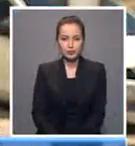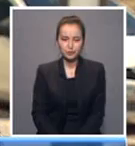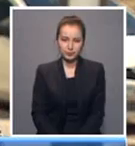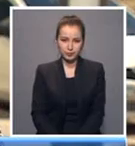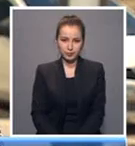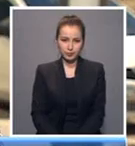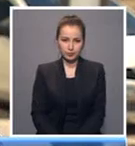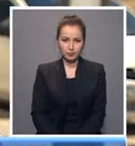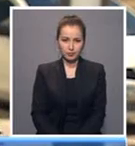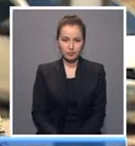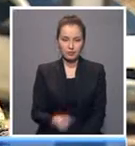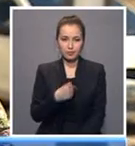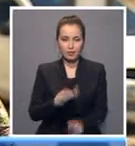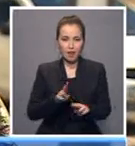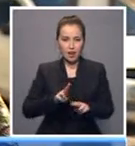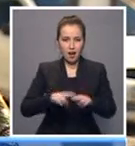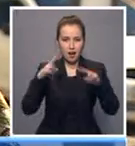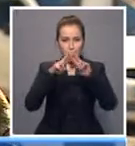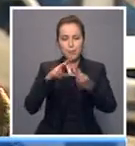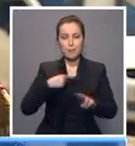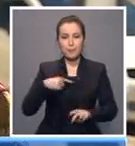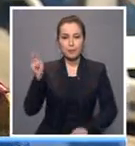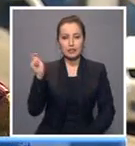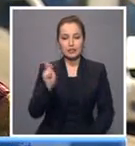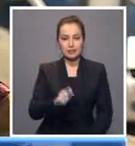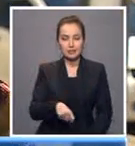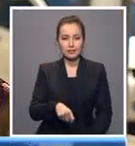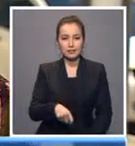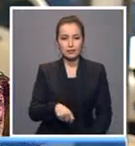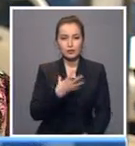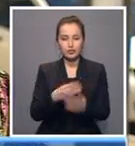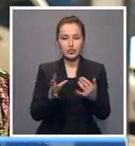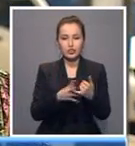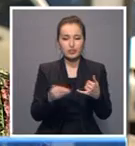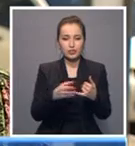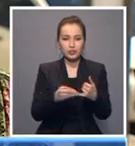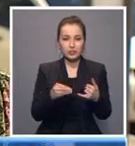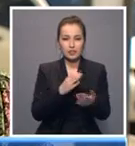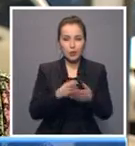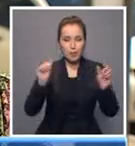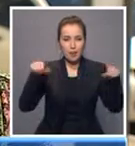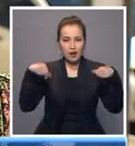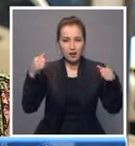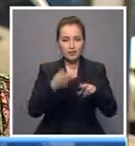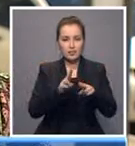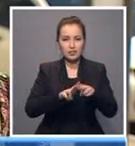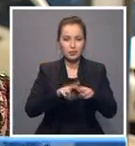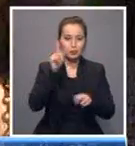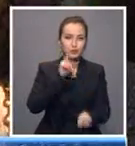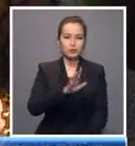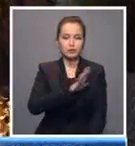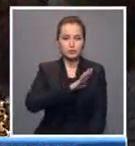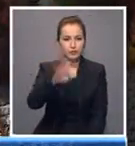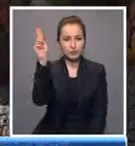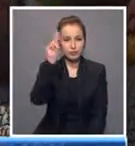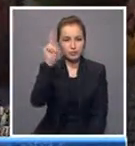Себептерменен осы Астанаға келіп қалдым. Өзімнің елімде 100 гектардай жер бар. Мал ұстауға бәріне ыңғайлы болатын еді.